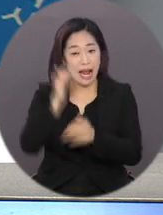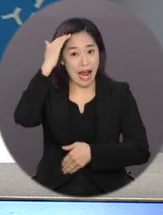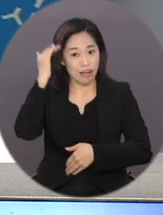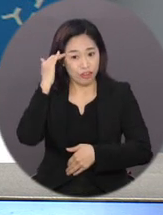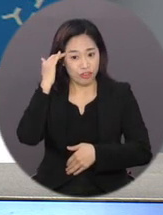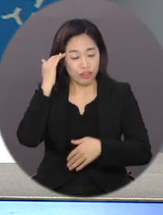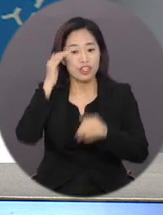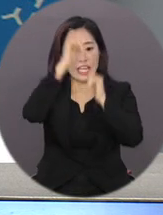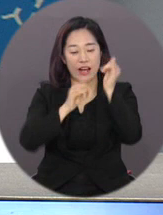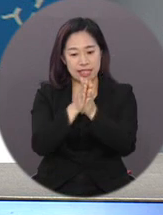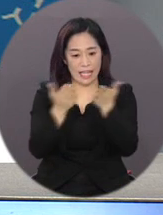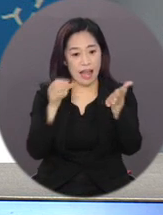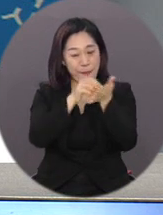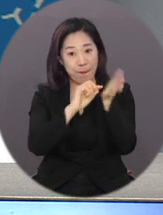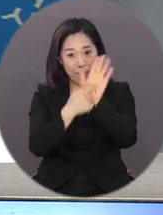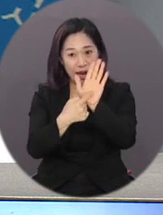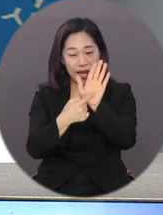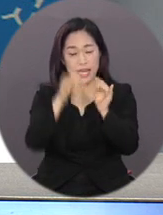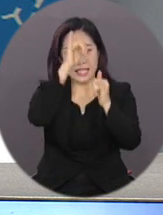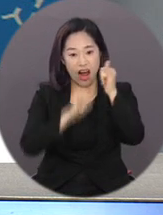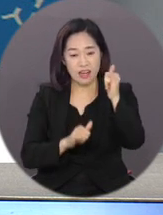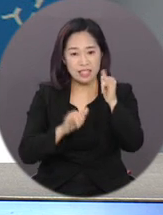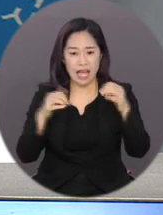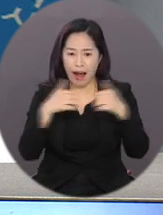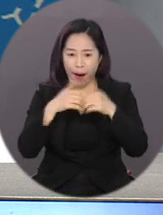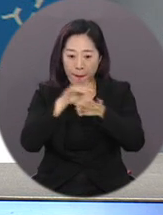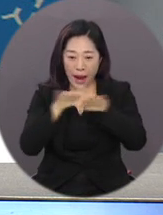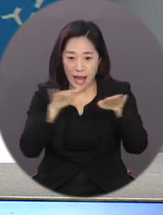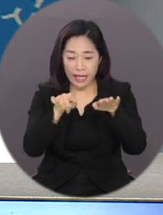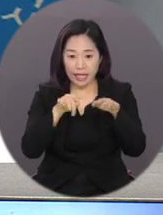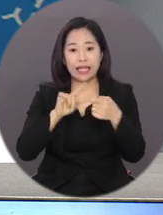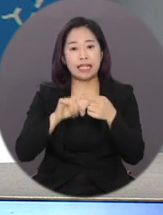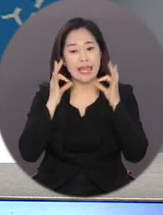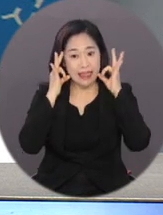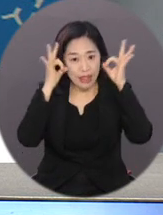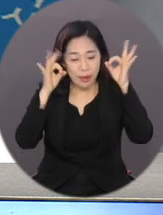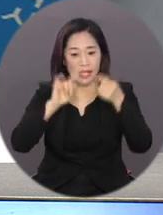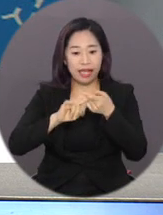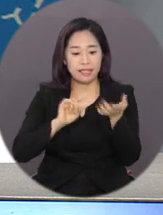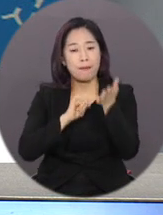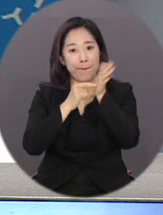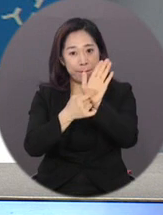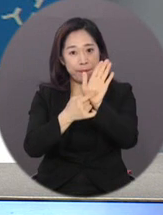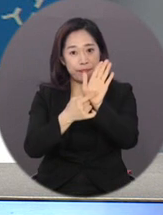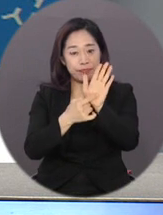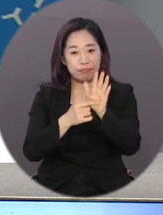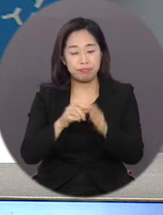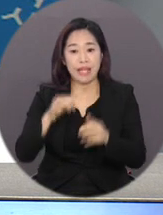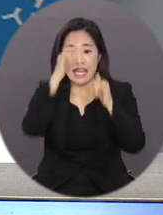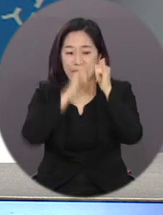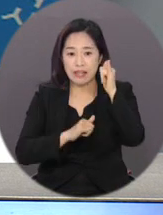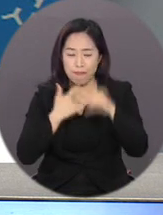한국사 교과서에 등장했습니다. 역사 화해를 시도하는 이들의 노력이 실렸는데요. 역사를 부정하고